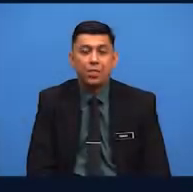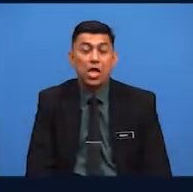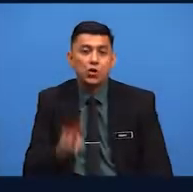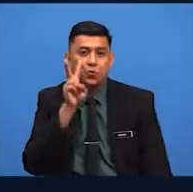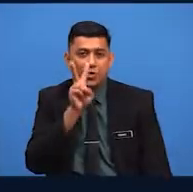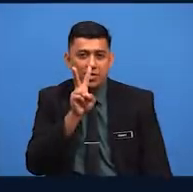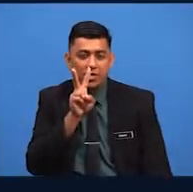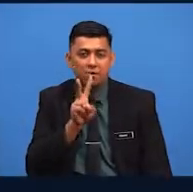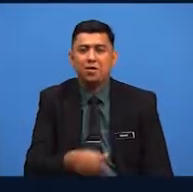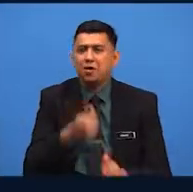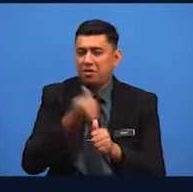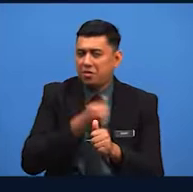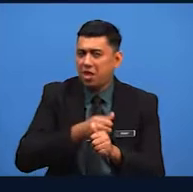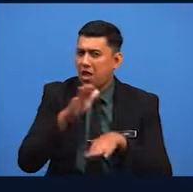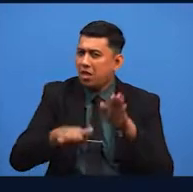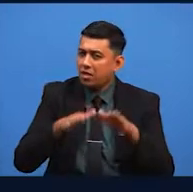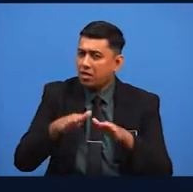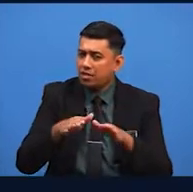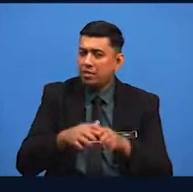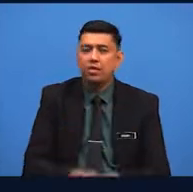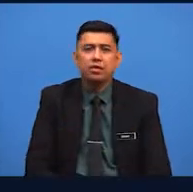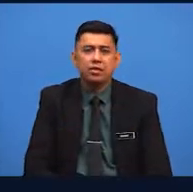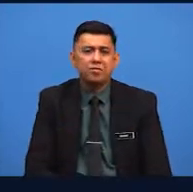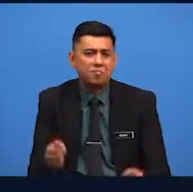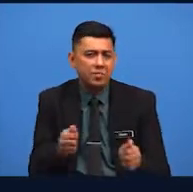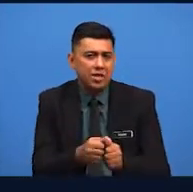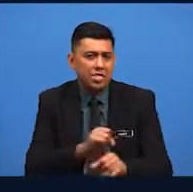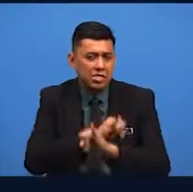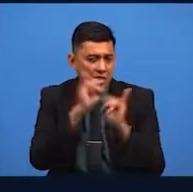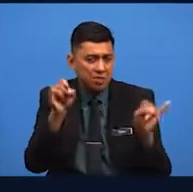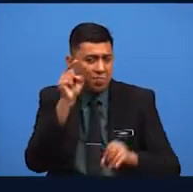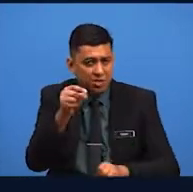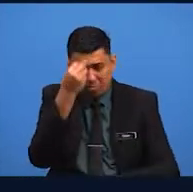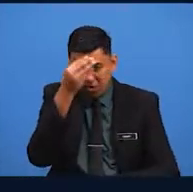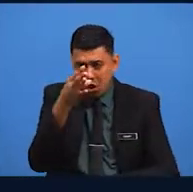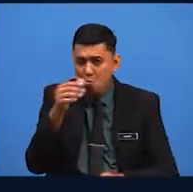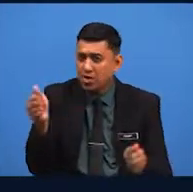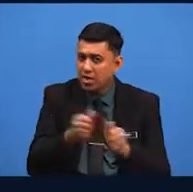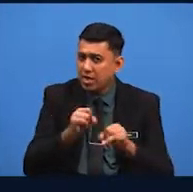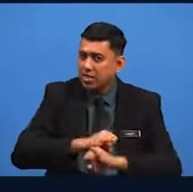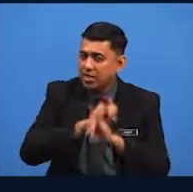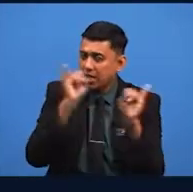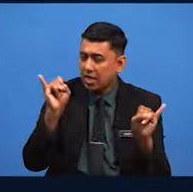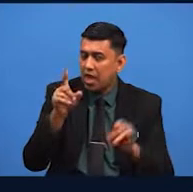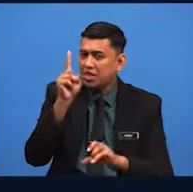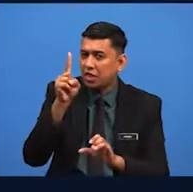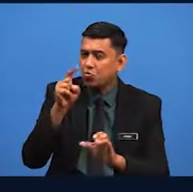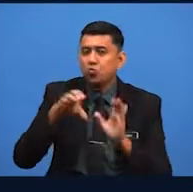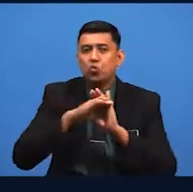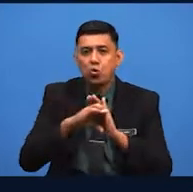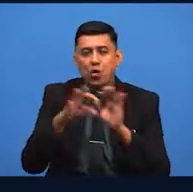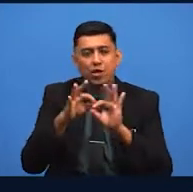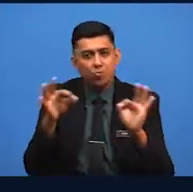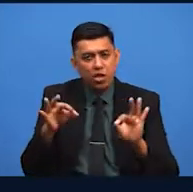Kedua, setiap langkah dihuraikan dengan jelas. Cikgu akan tunjukkan satu contoh